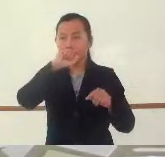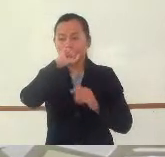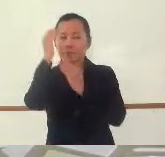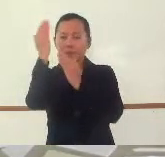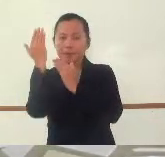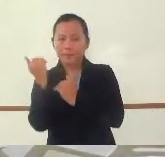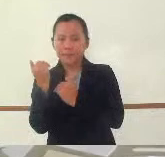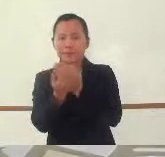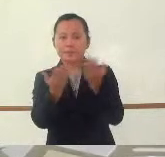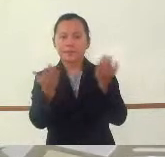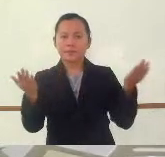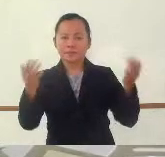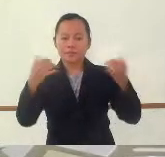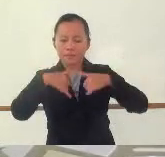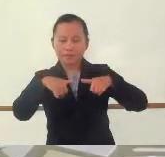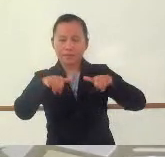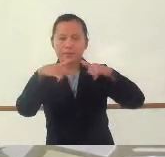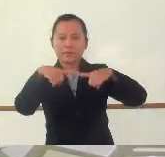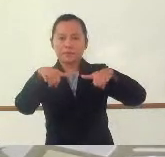akan terus